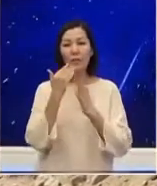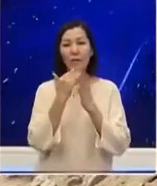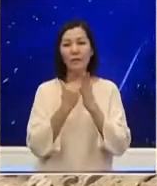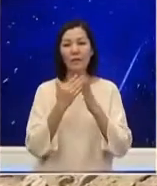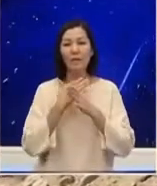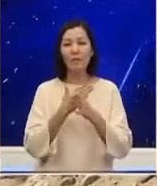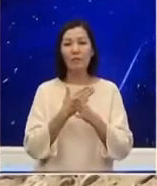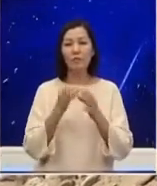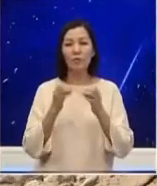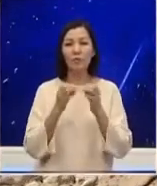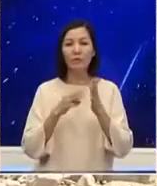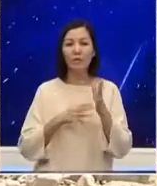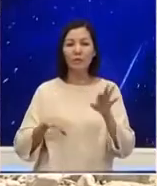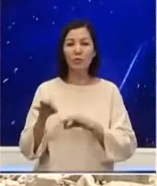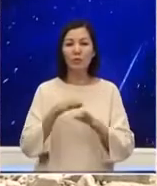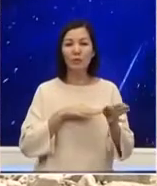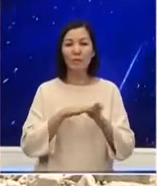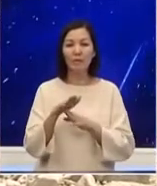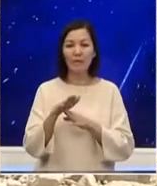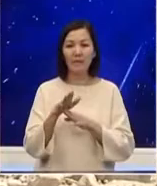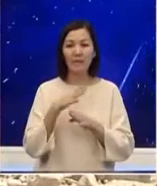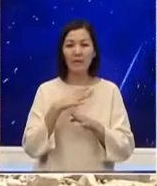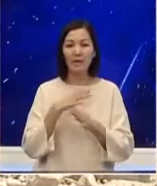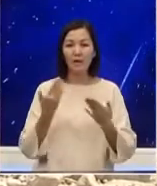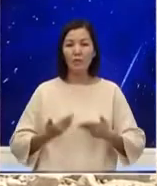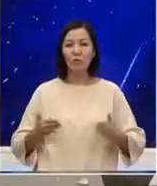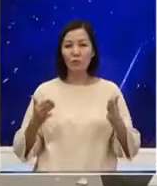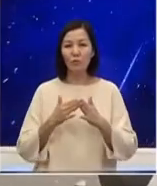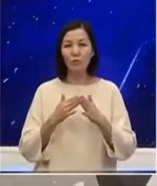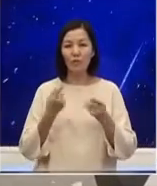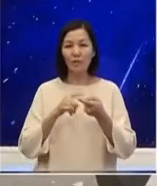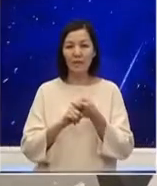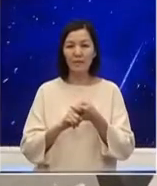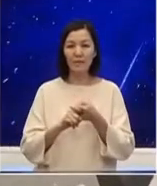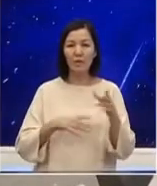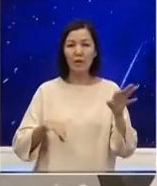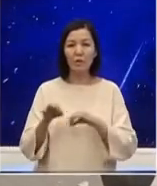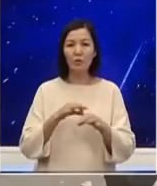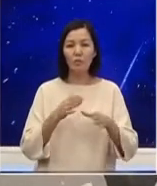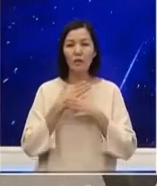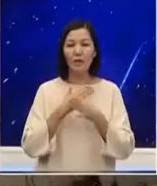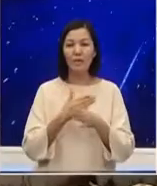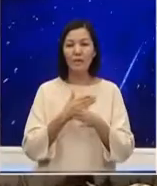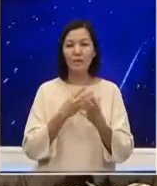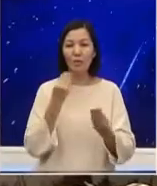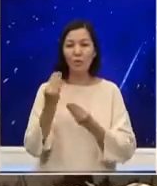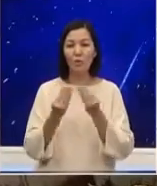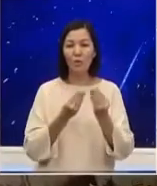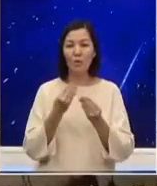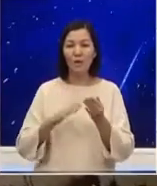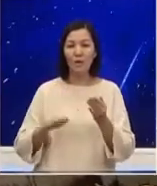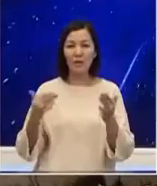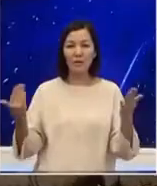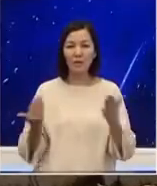бойынша 38 жоба қолға алынған. Оның 11-і тұрғын үй коммуналды шаруашылығына байланысты. Яғни жоба аясында ескірген балалар ойын алаңы жаңартылып,